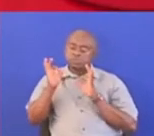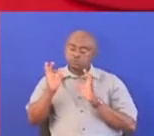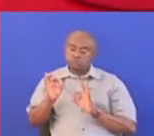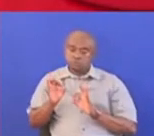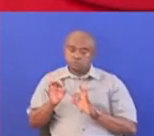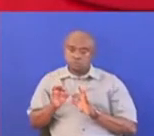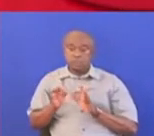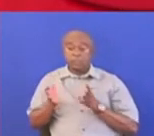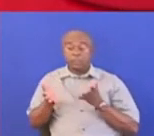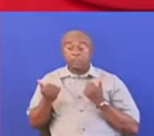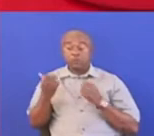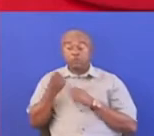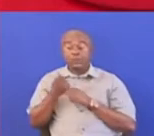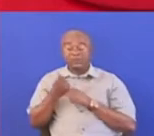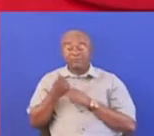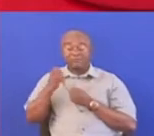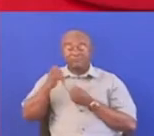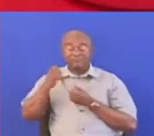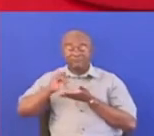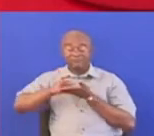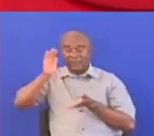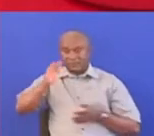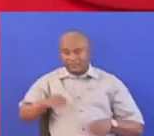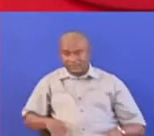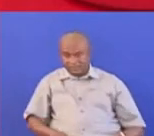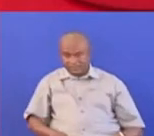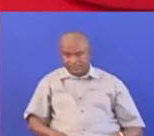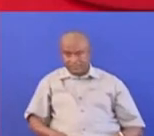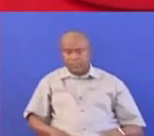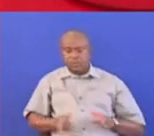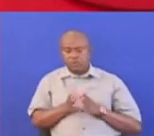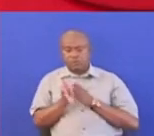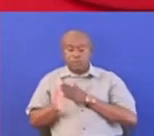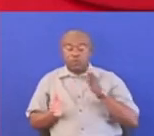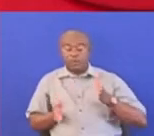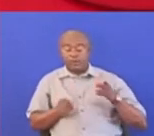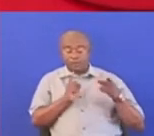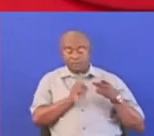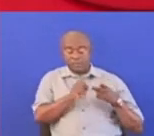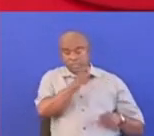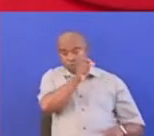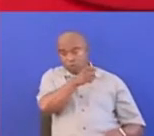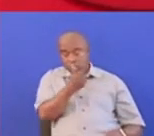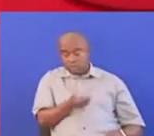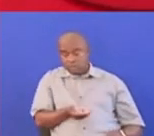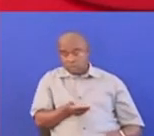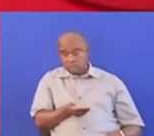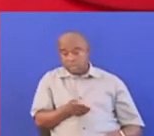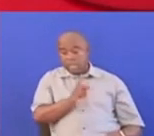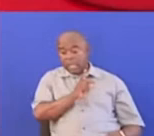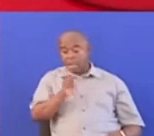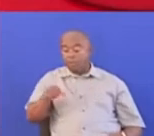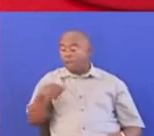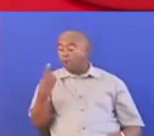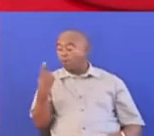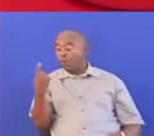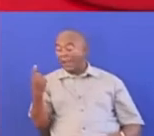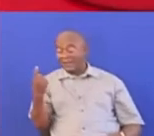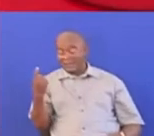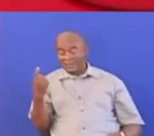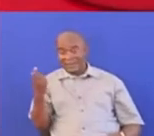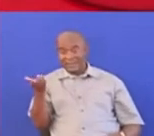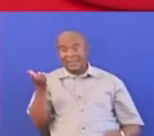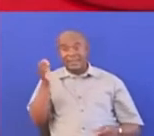inaweza kumzalishia na kumpatia kipato. Tuombe sasa na upande huu wa wananchi ambapo ni eneo la Kapunga 1 liweze